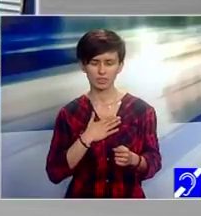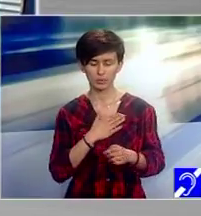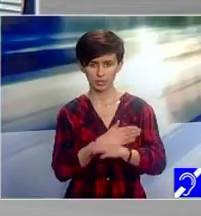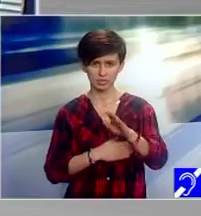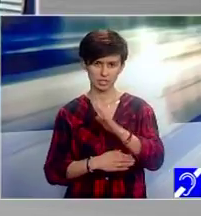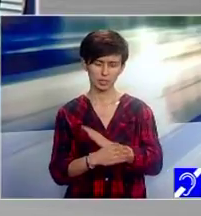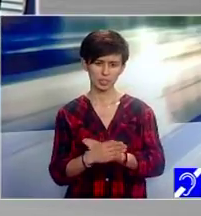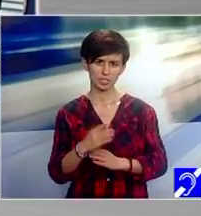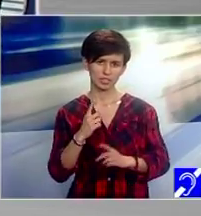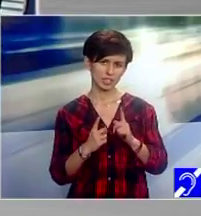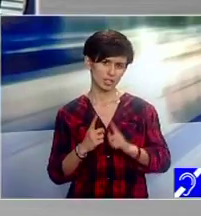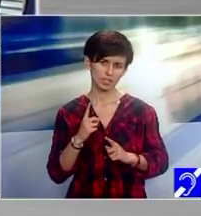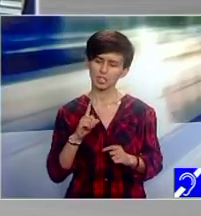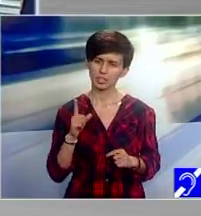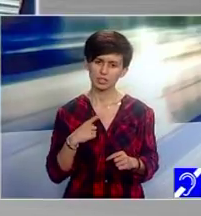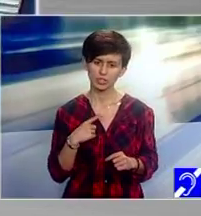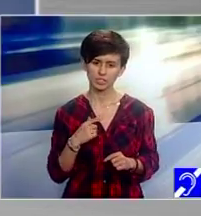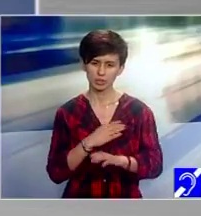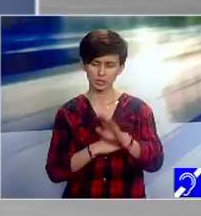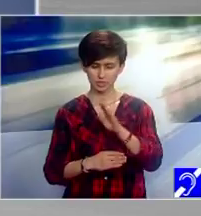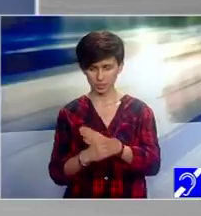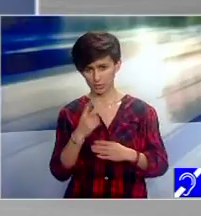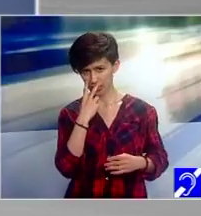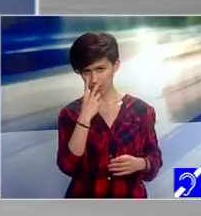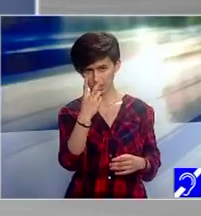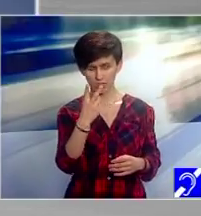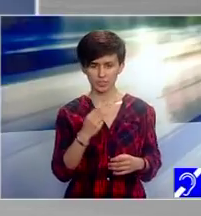chiar dacă nu e o dizabilitate vizibilă, nu e